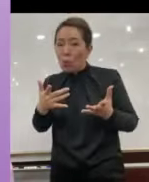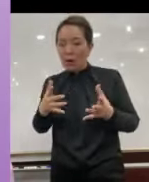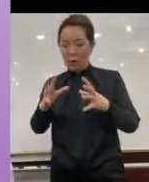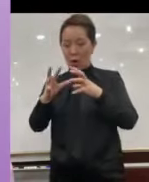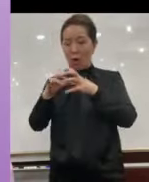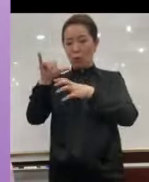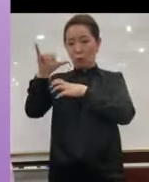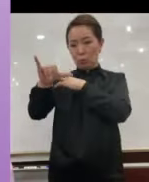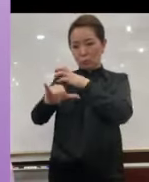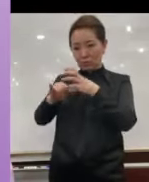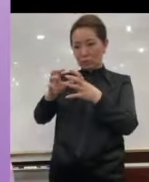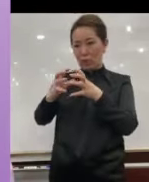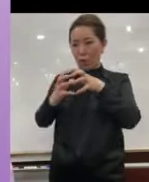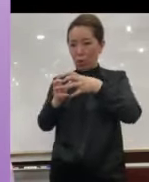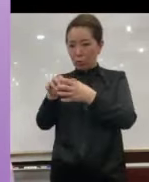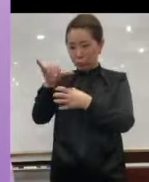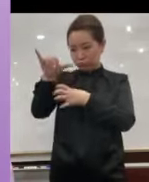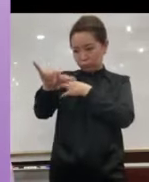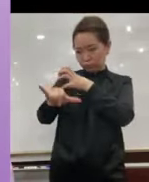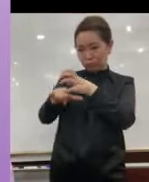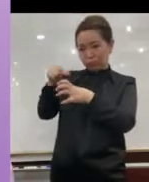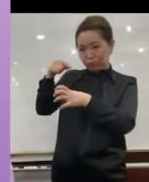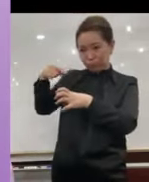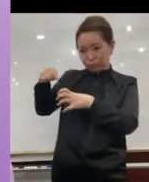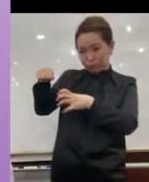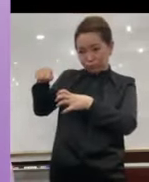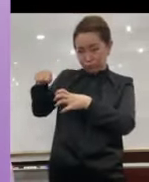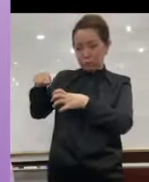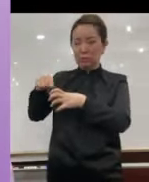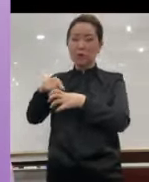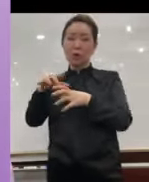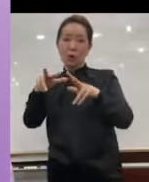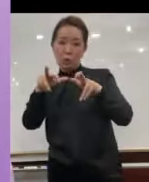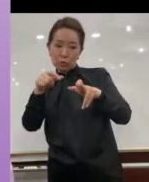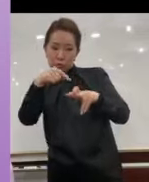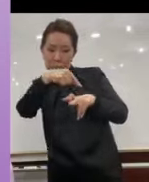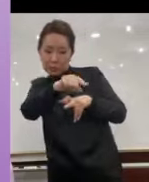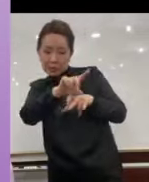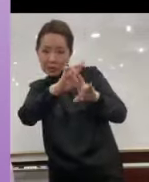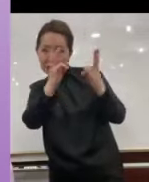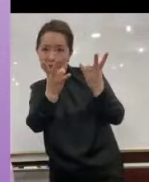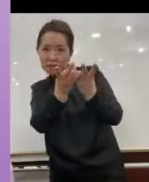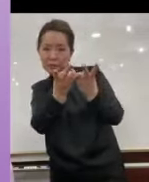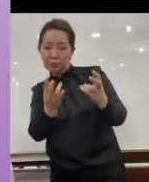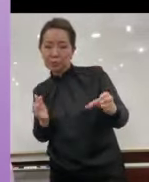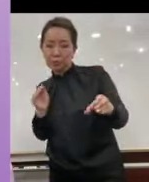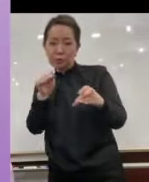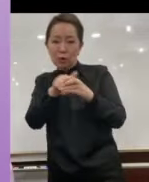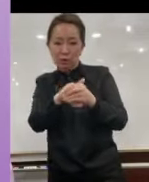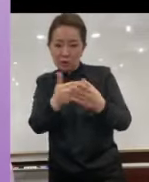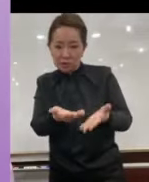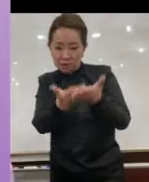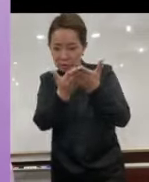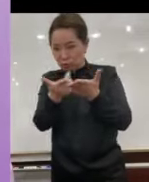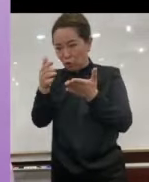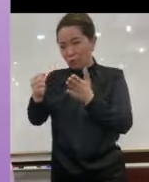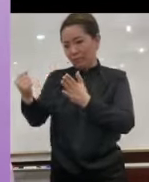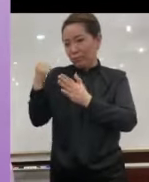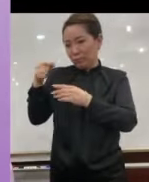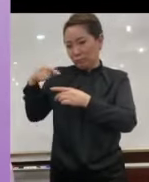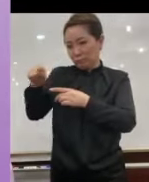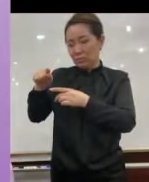улсын төвшөнд энэ хөгжлийн бэрхшээлтэй иргэдийн одоо нийгмийн оролцоог дэмжих гол үзэл баримтлал нь бол